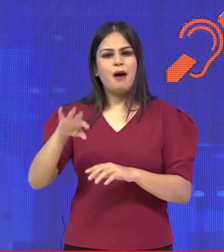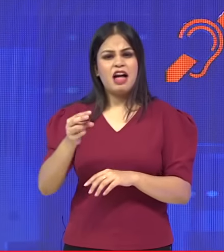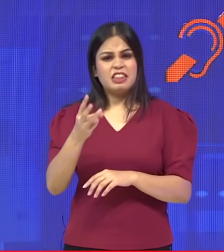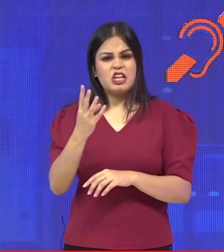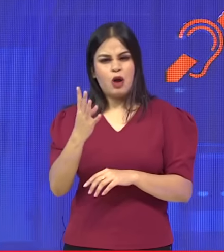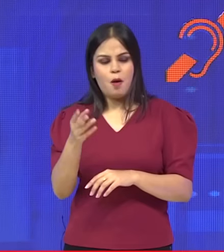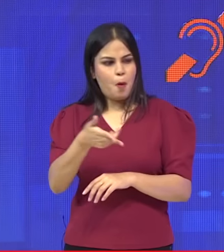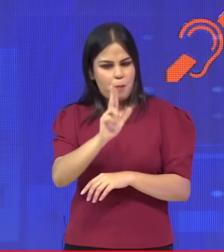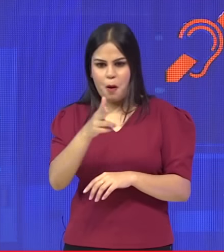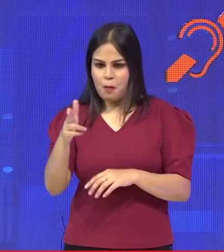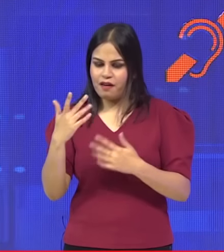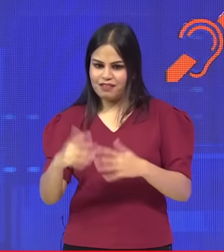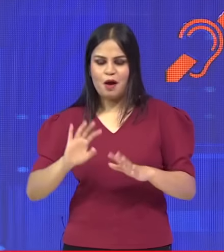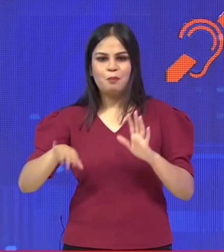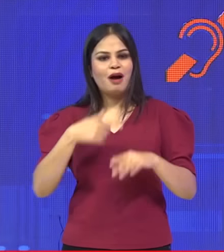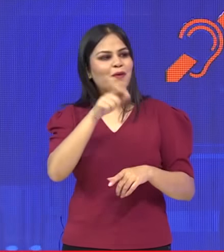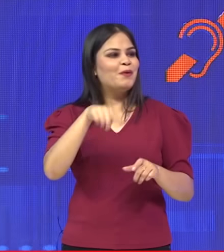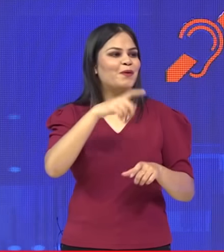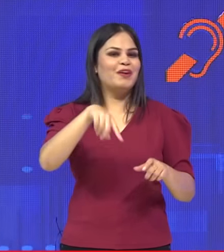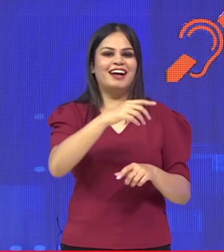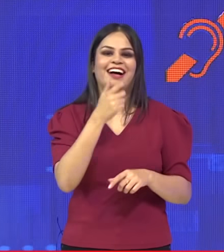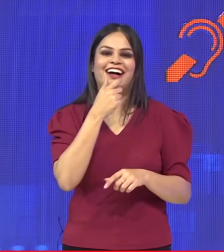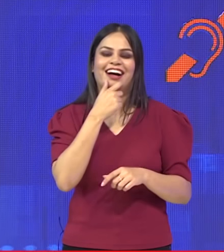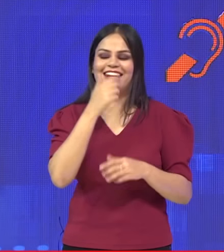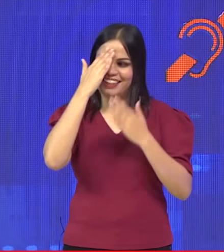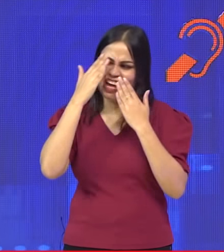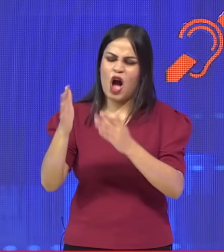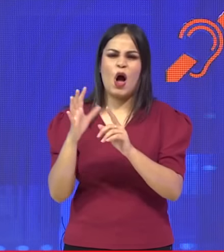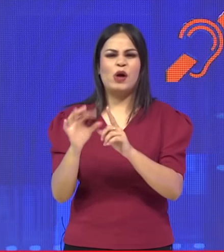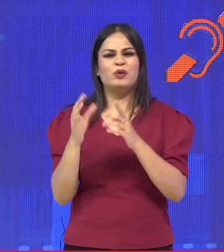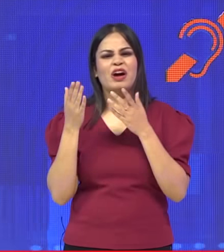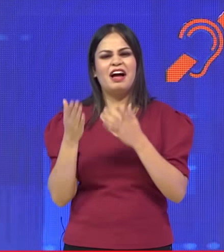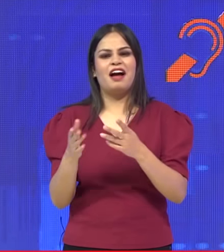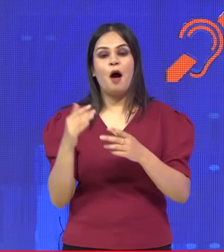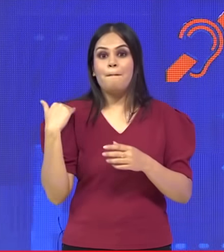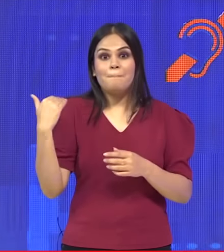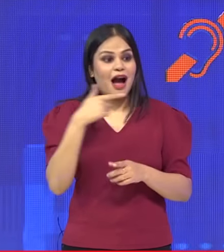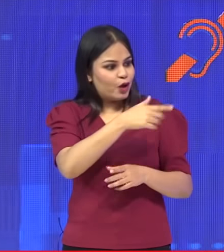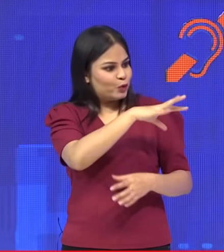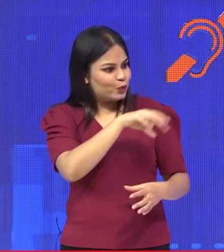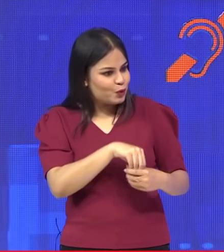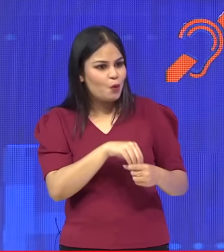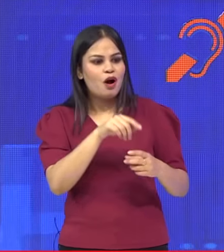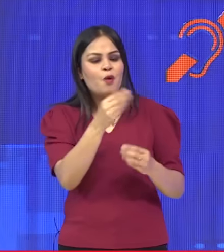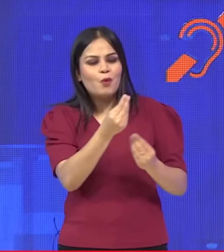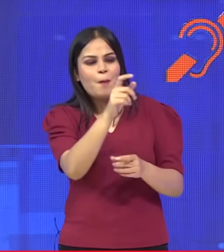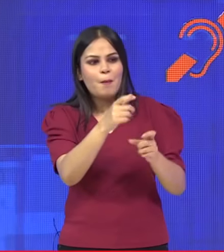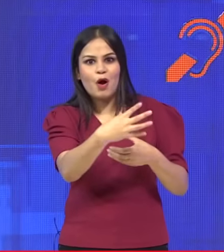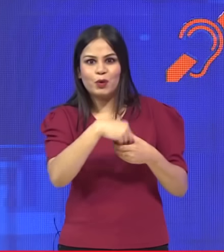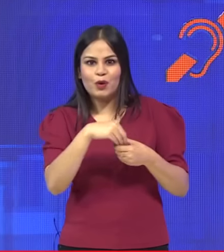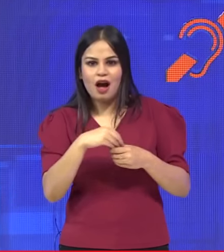फिर सब हंसने लगे से क्या यार क्या करते हो तुम लोग फिर सोहेल इन वर्ल्ड है